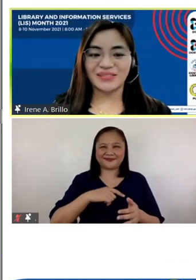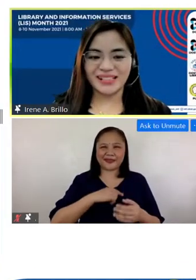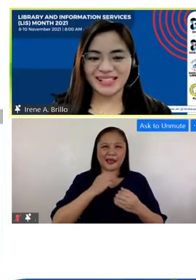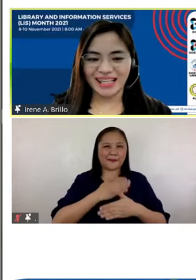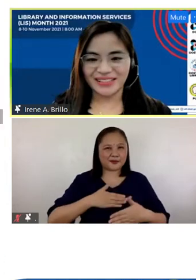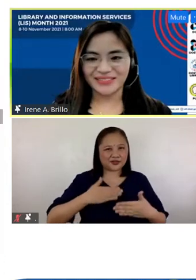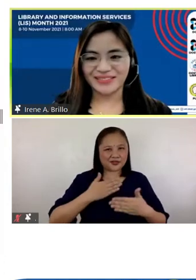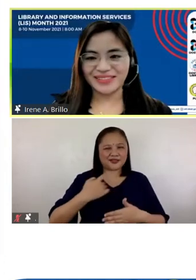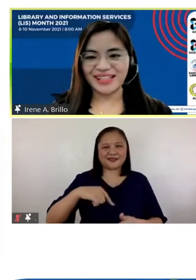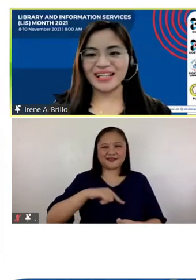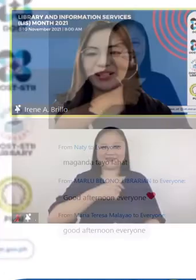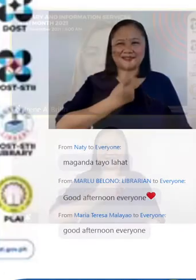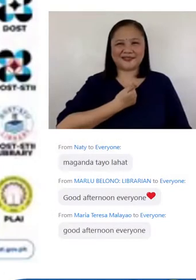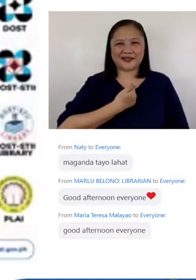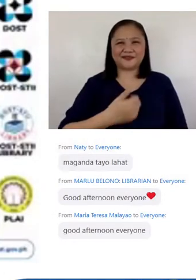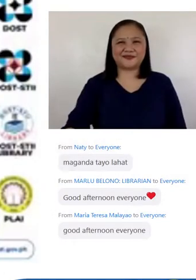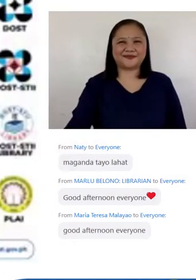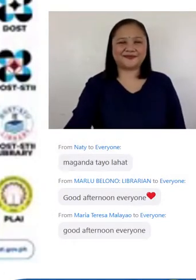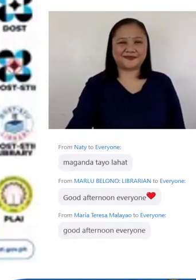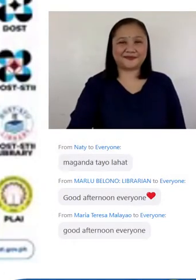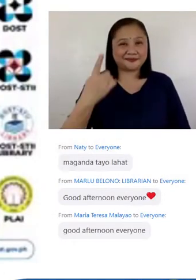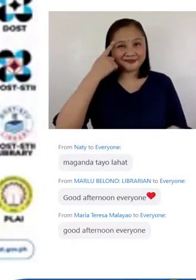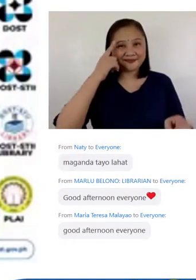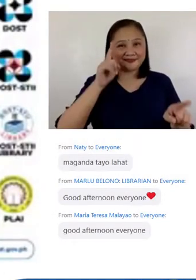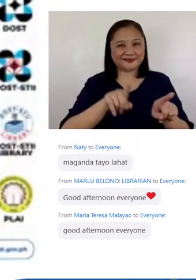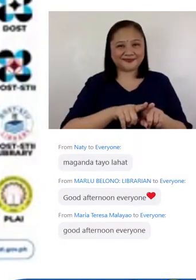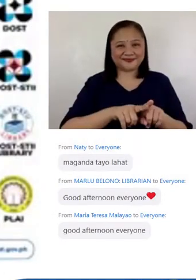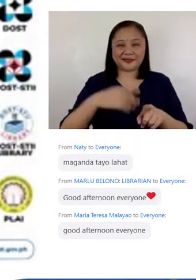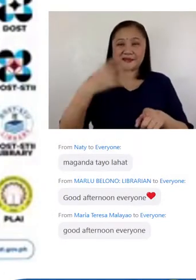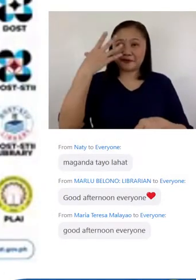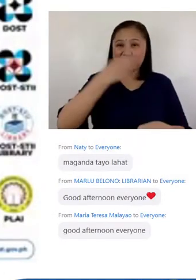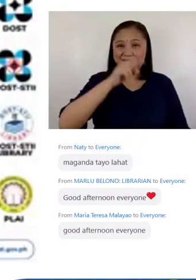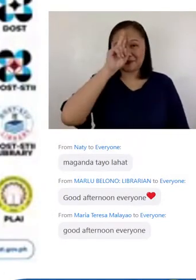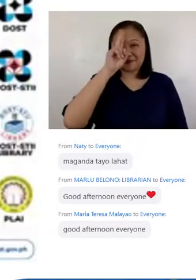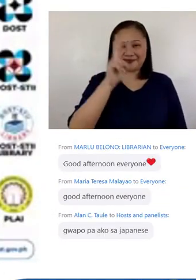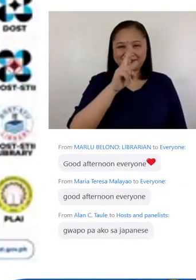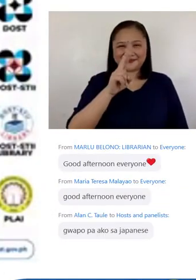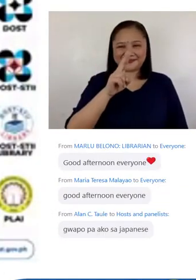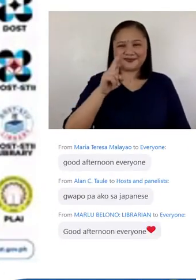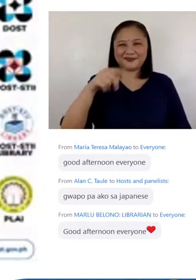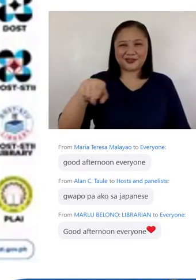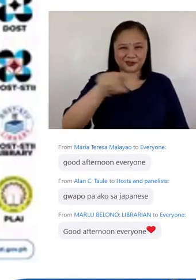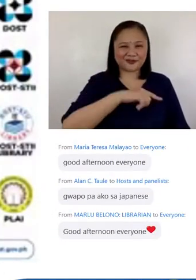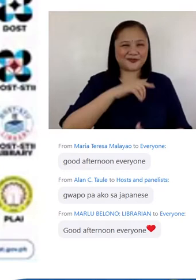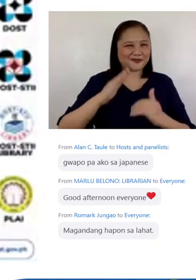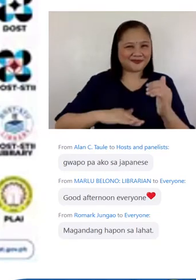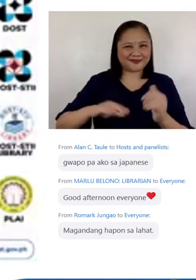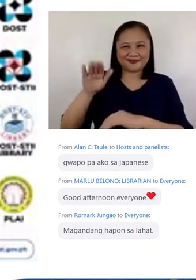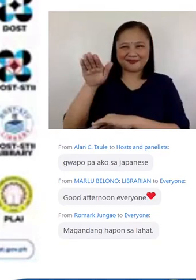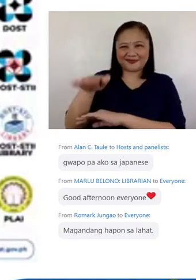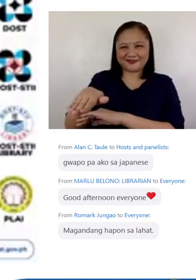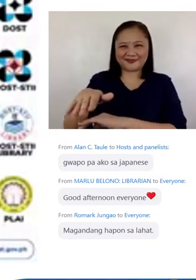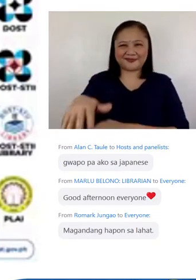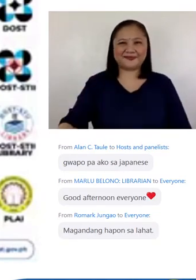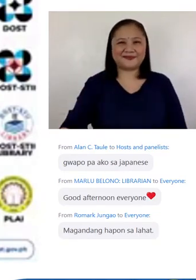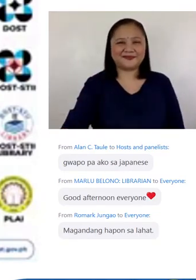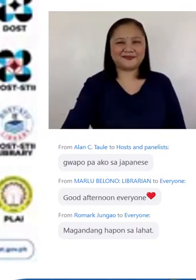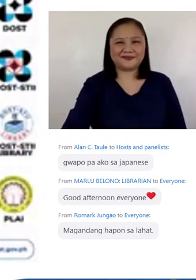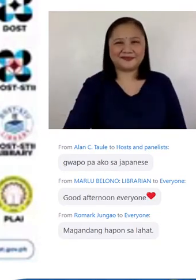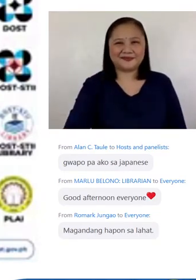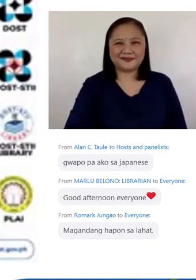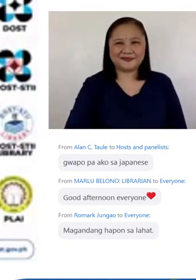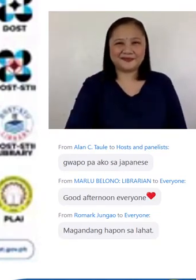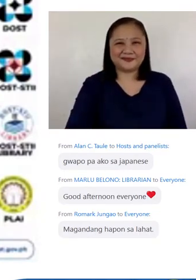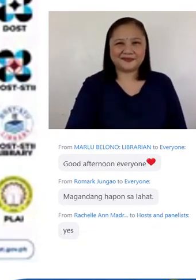appreciate ourselves. Agree ba kayo na maganda o gwapo pa kayo sa hapon? Ayan, shout out din